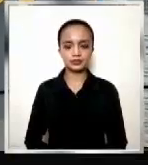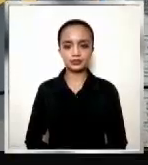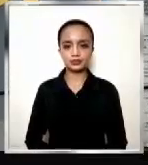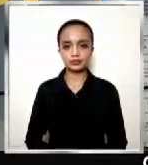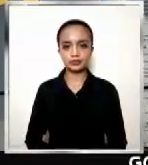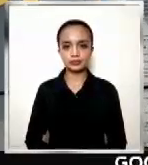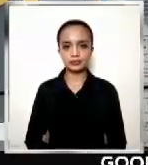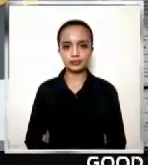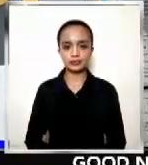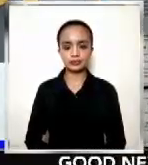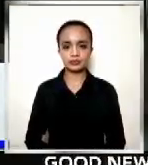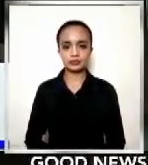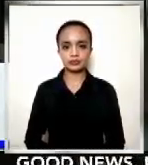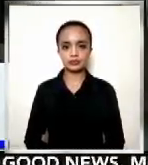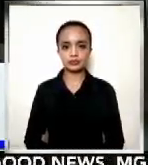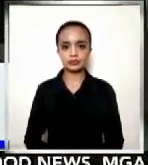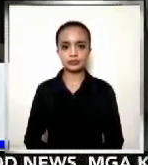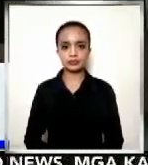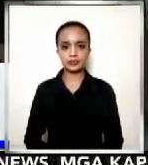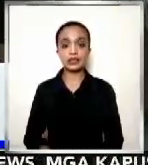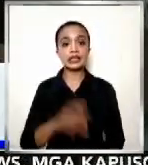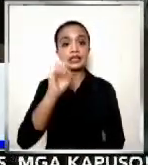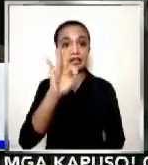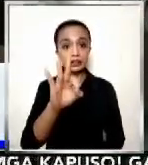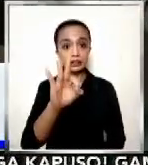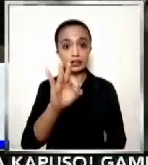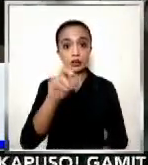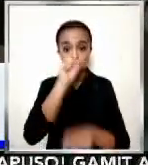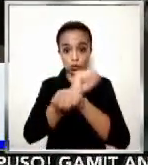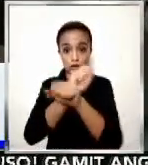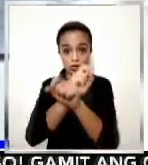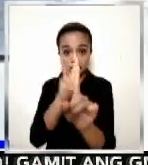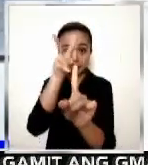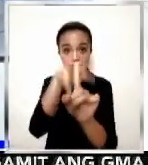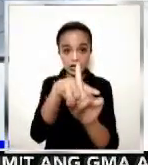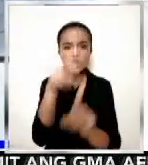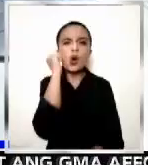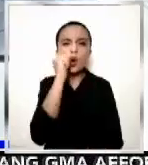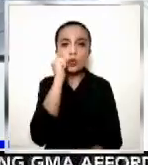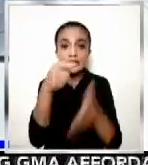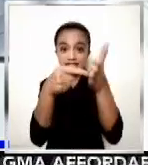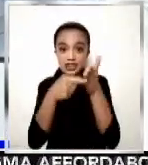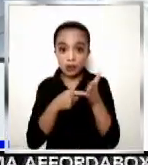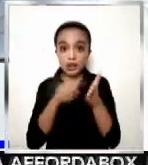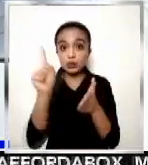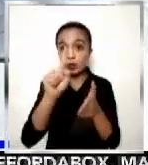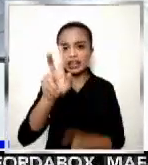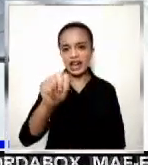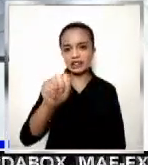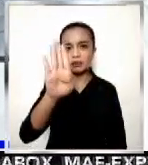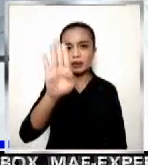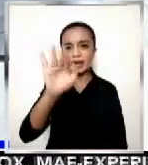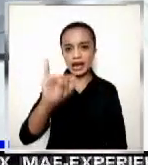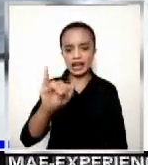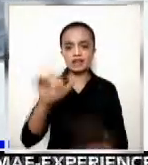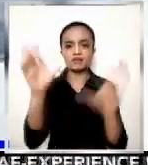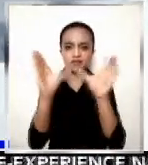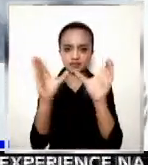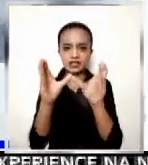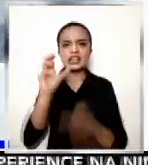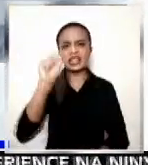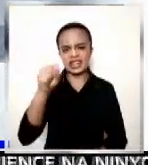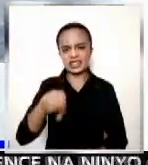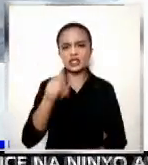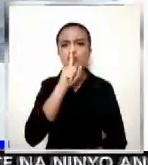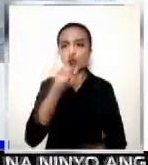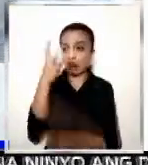Tuwing mag-a-apply sa trabaho, kadalasang requirement ang NBI clearance. Kahit na mahirap, kumuha pa rin kami ng NBI. Bakit,